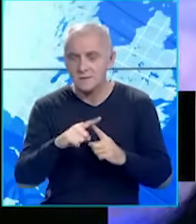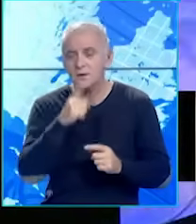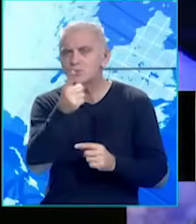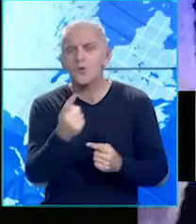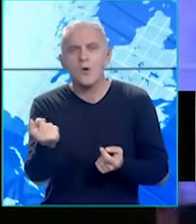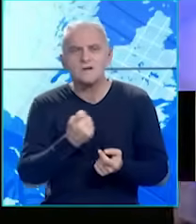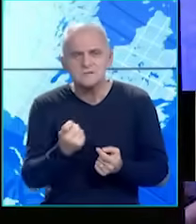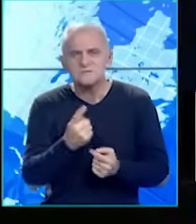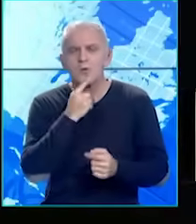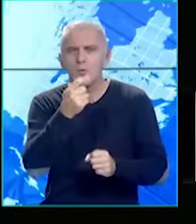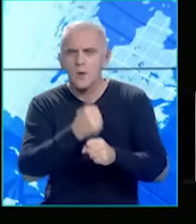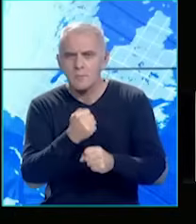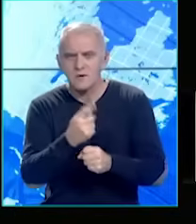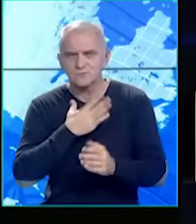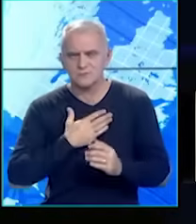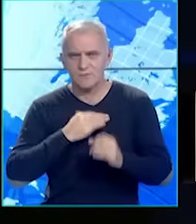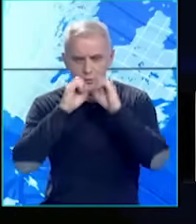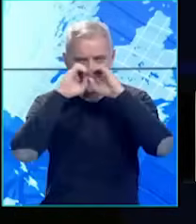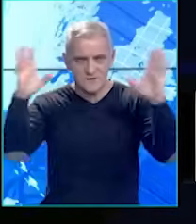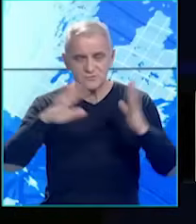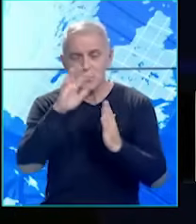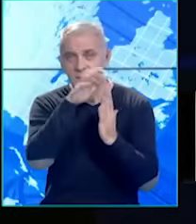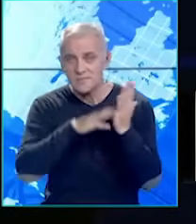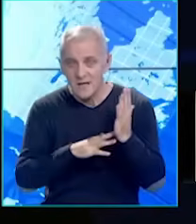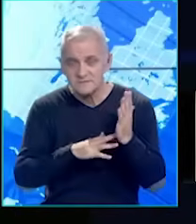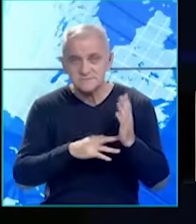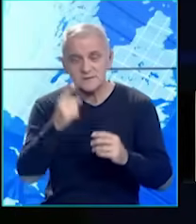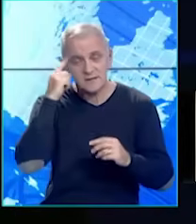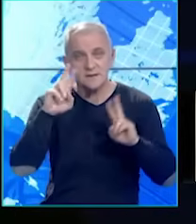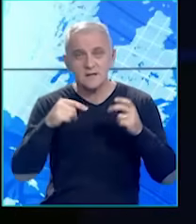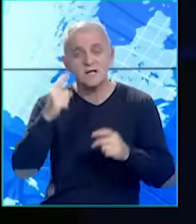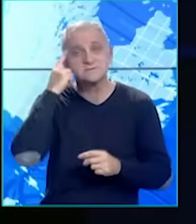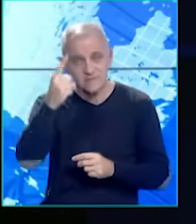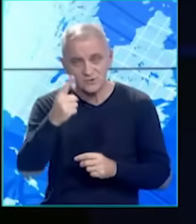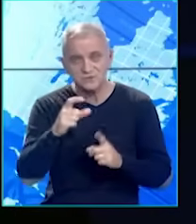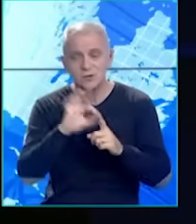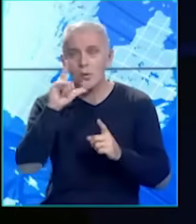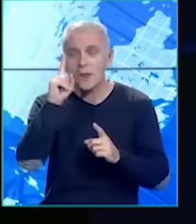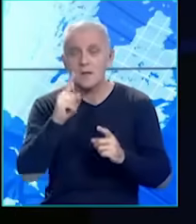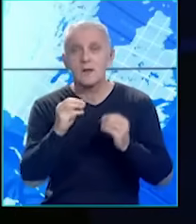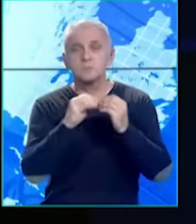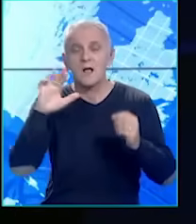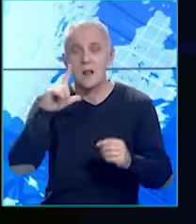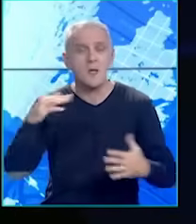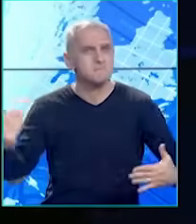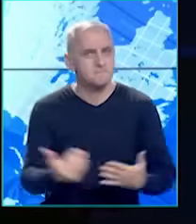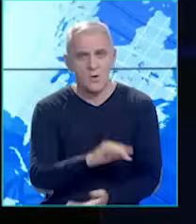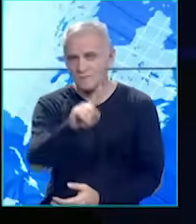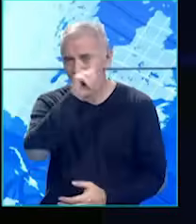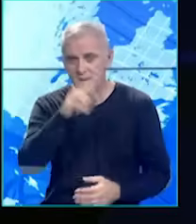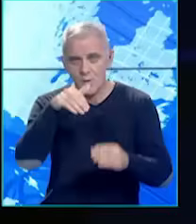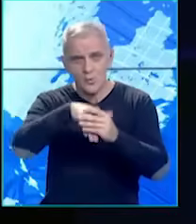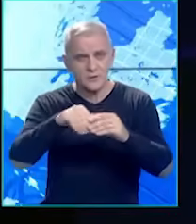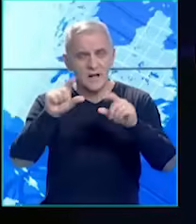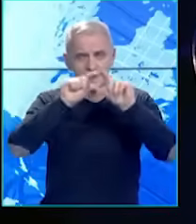za koreografa koji je svoju viziju teksta naslovio sa Sjećaš li se Dolly Bell. Ponovljeno pitanje unutar